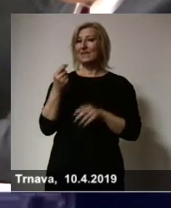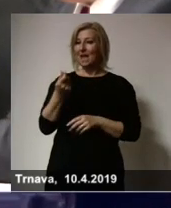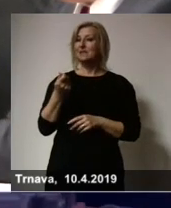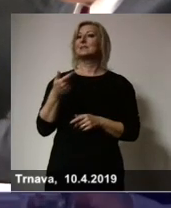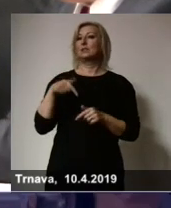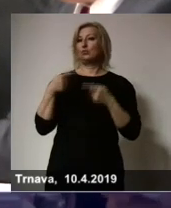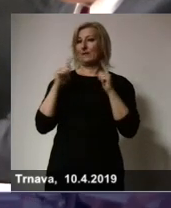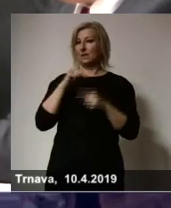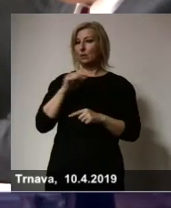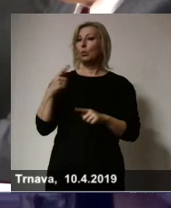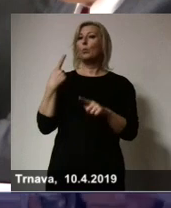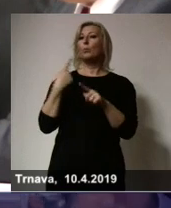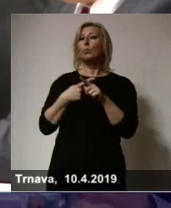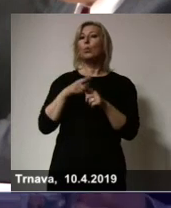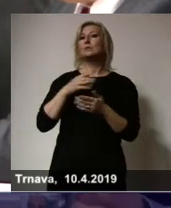číslo